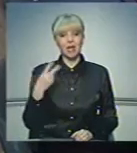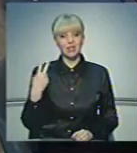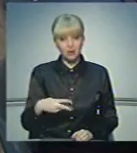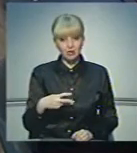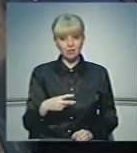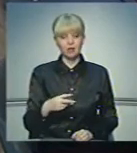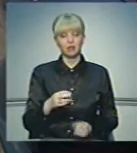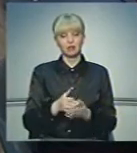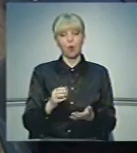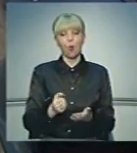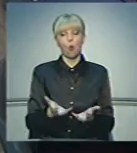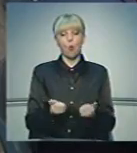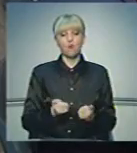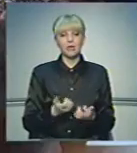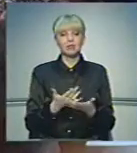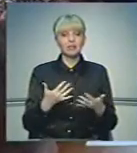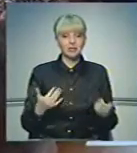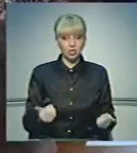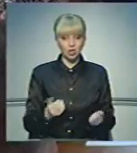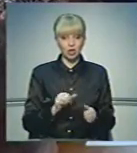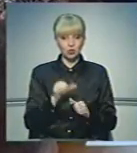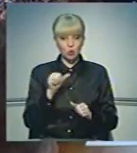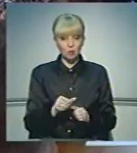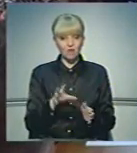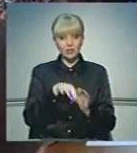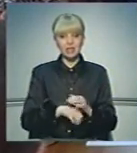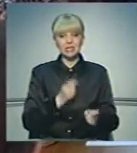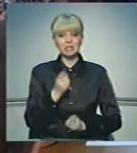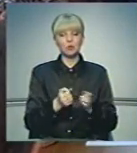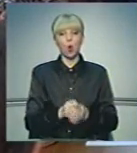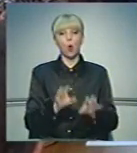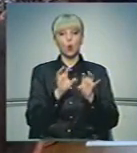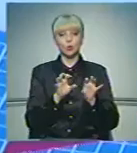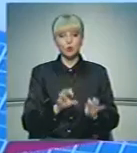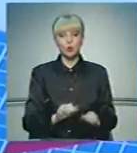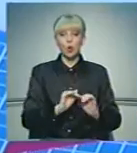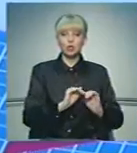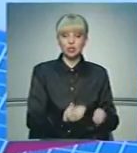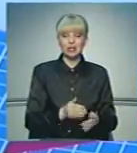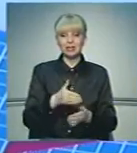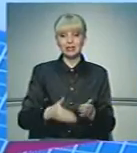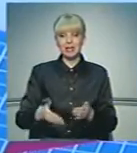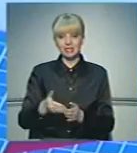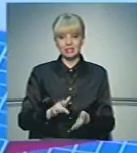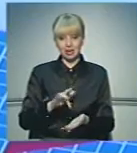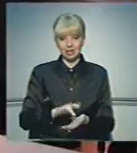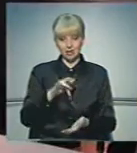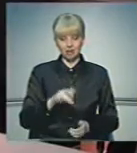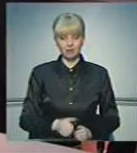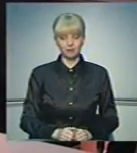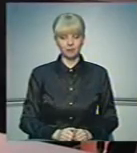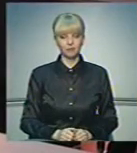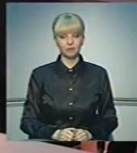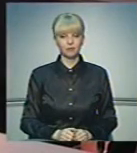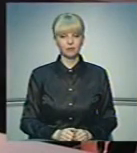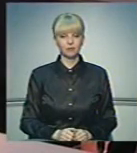5520 на черзі ухвалення низки інших, зокрема і внесення змін до Конституції у частині децентралізації. Наталя Синюсик,